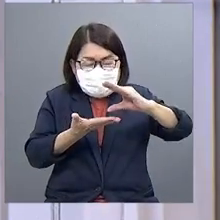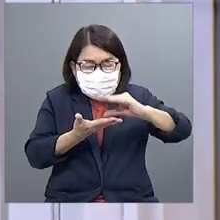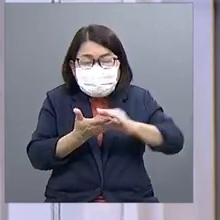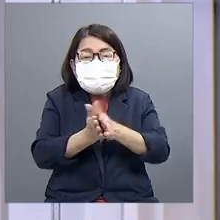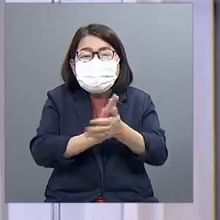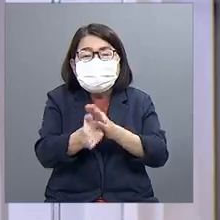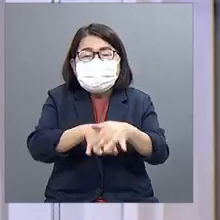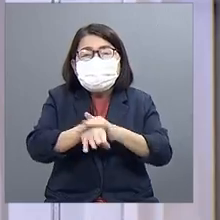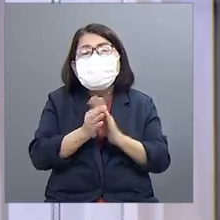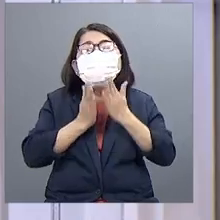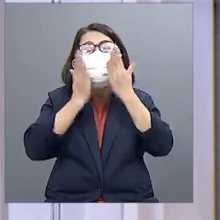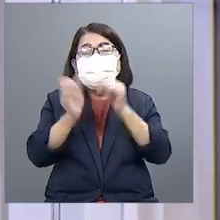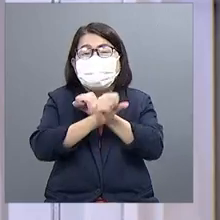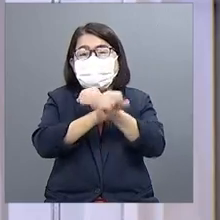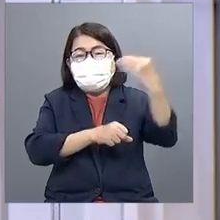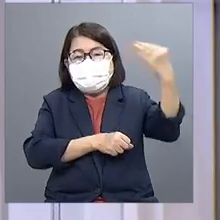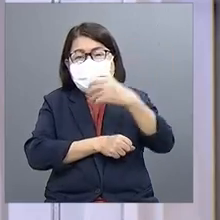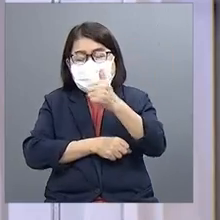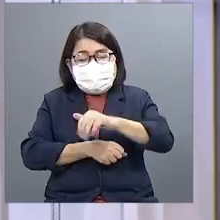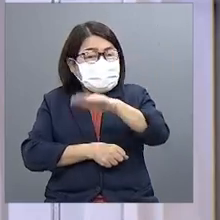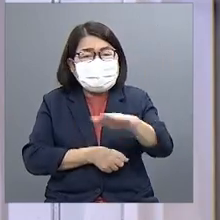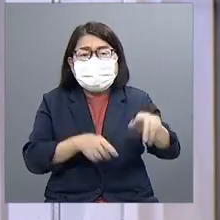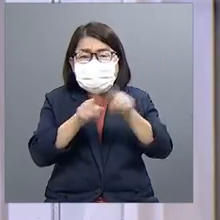องระวังด้วยนะครับเพราะว่าผิวมันจะบอบบางกว่